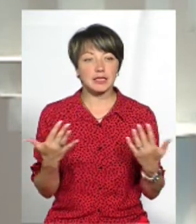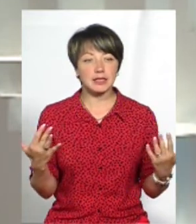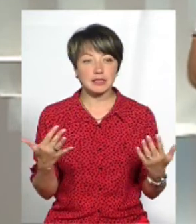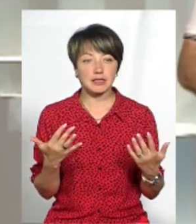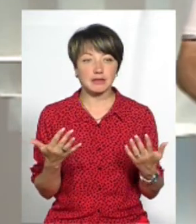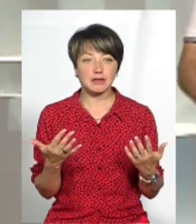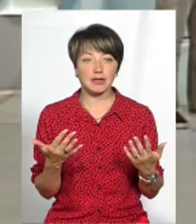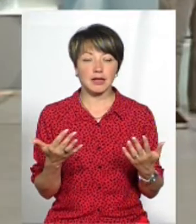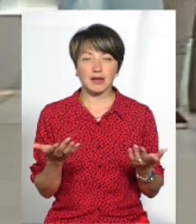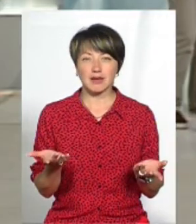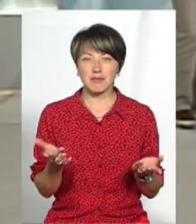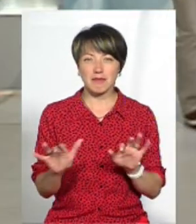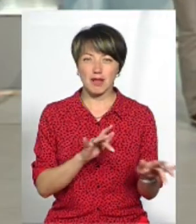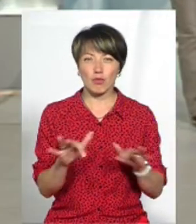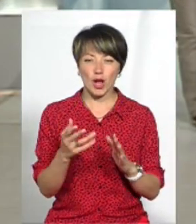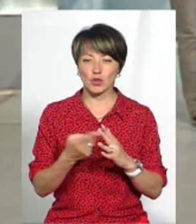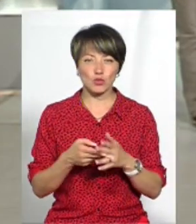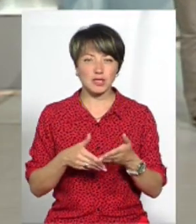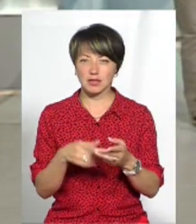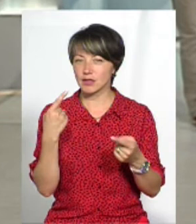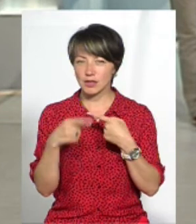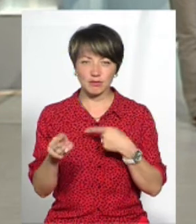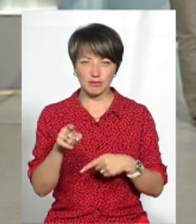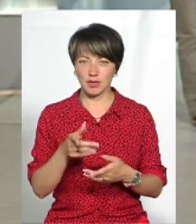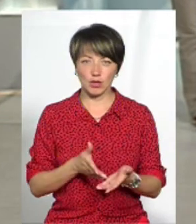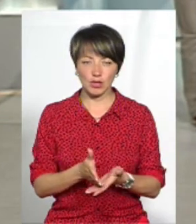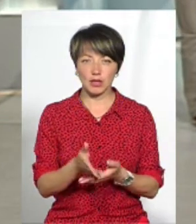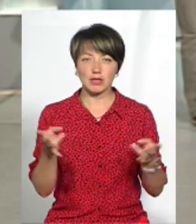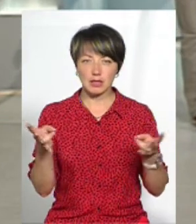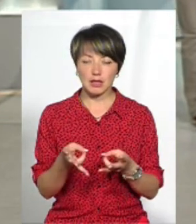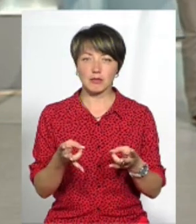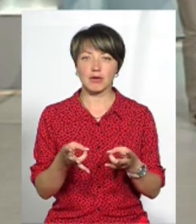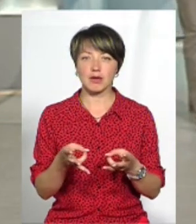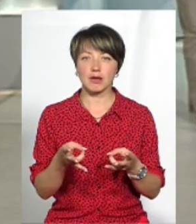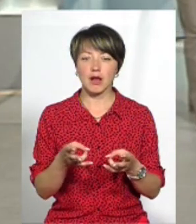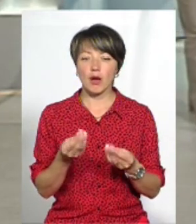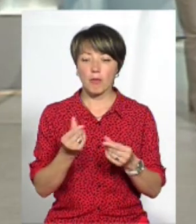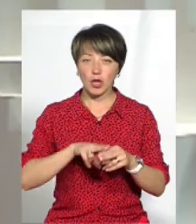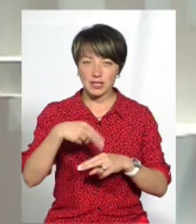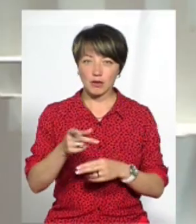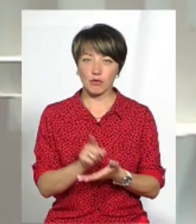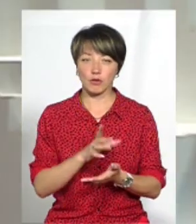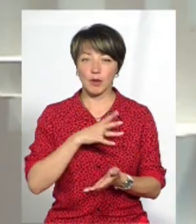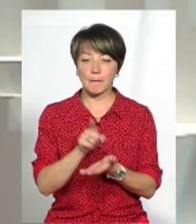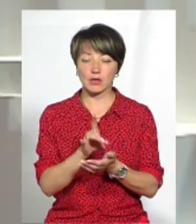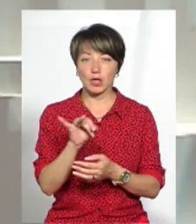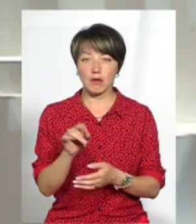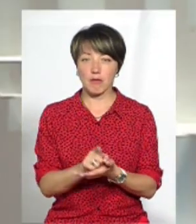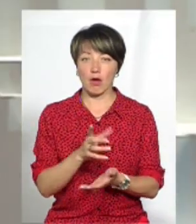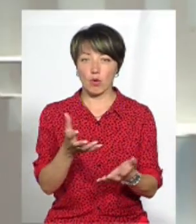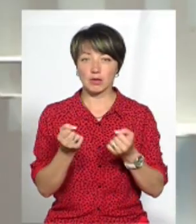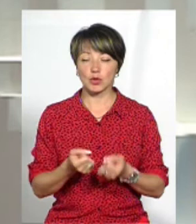різні маніпуляції з субсидіями, я думаю, це не той шлях, не той крок. Все-таки та монетизація повинна бути. Пенсіонер має